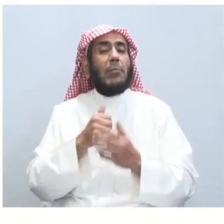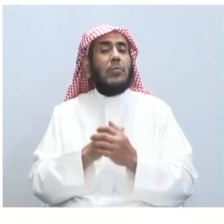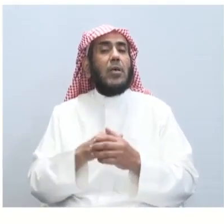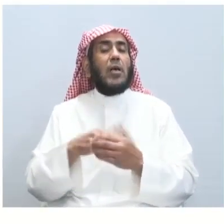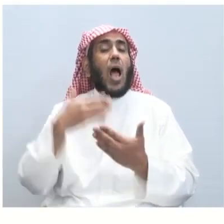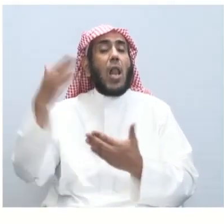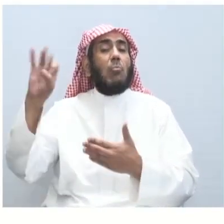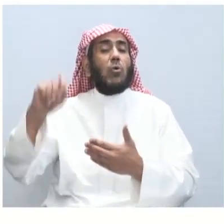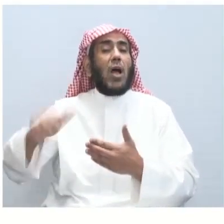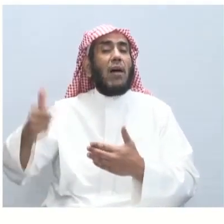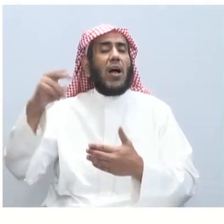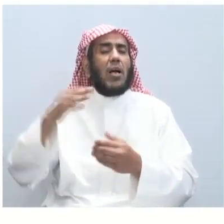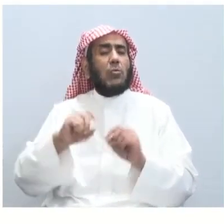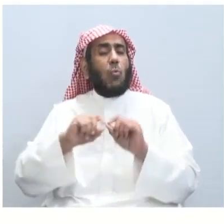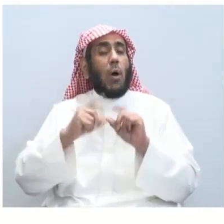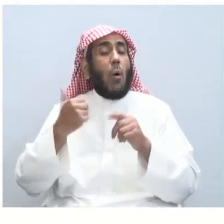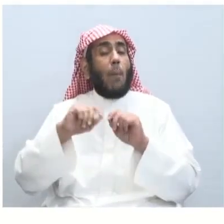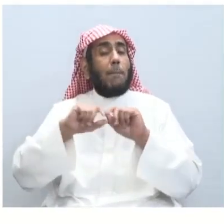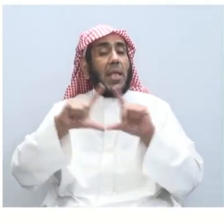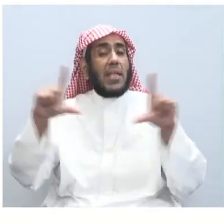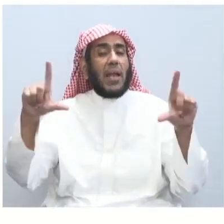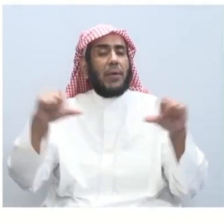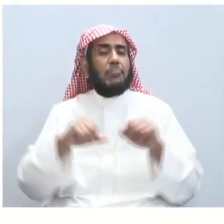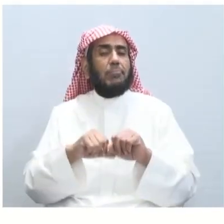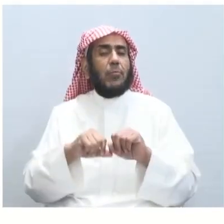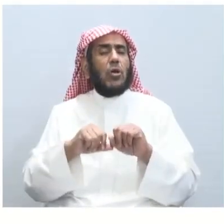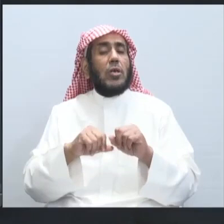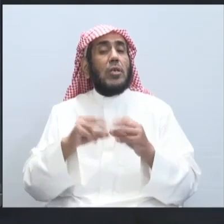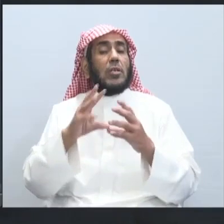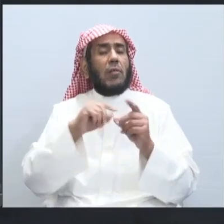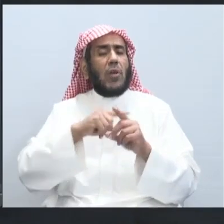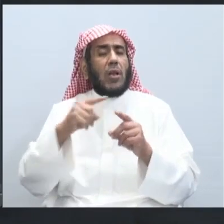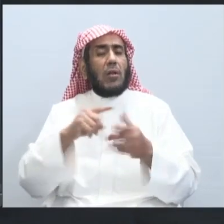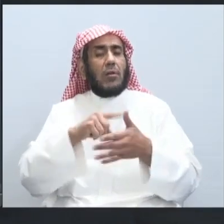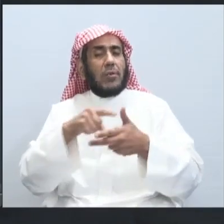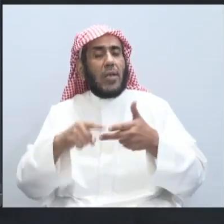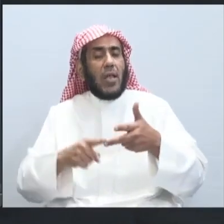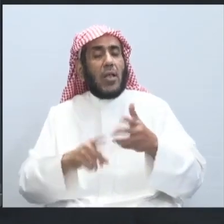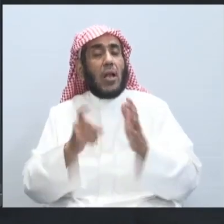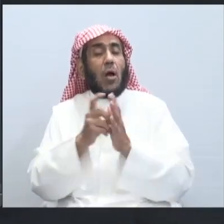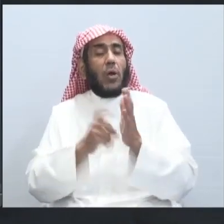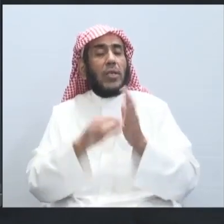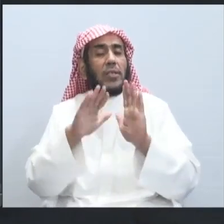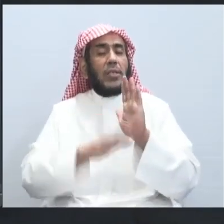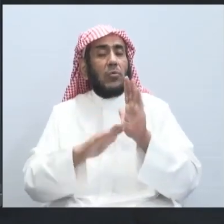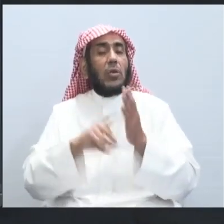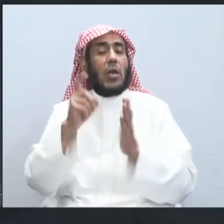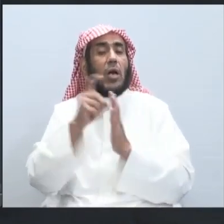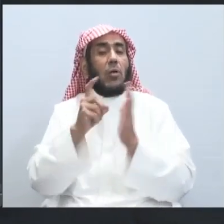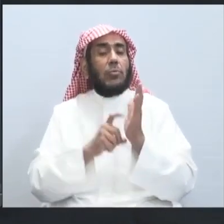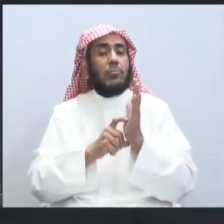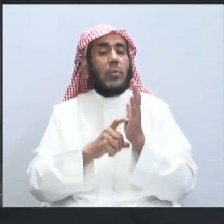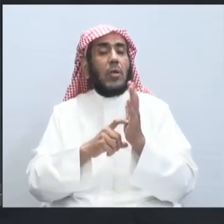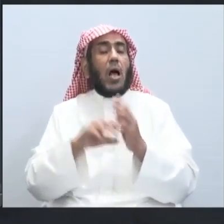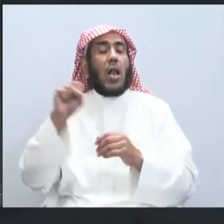المرافعات وبينا تعريفا لهذه القوانين المندرجه تحت القانون